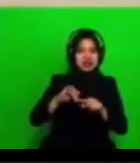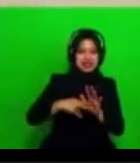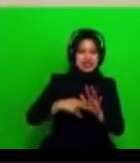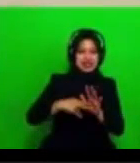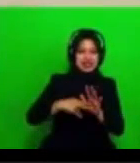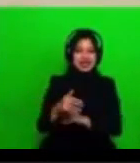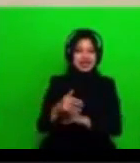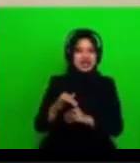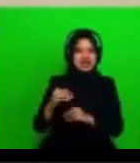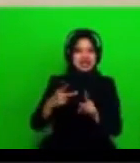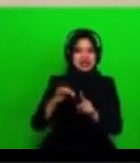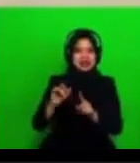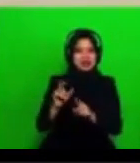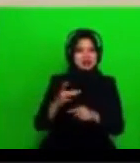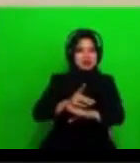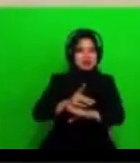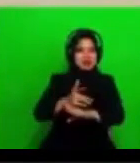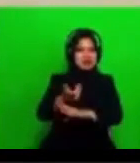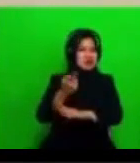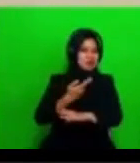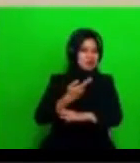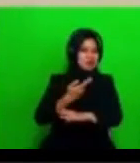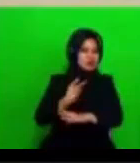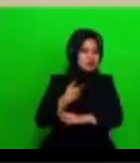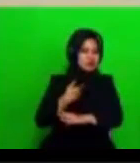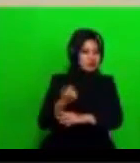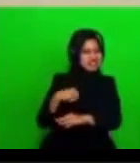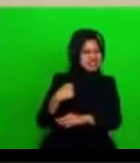ikan hiu. Aduh. I'm nothing without you.